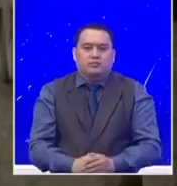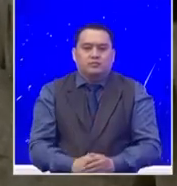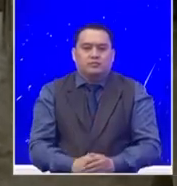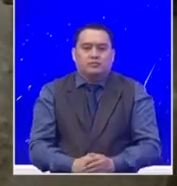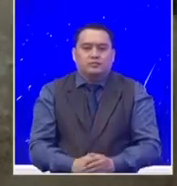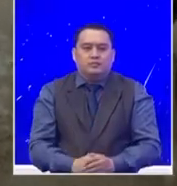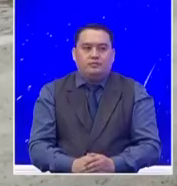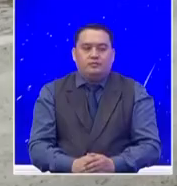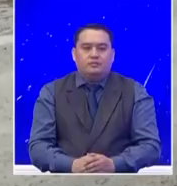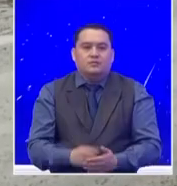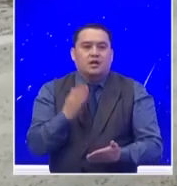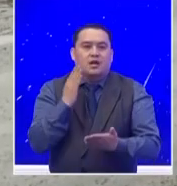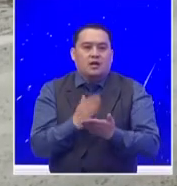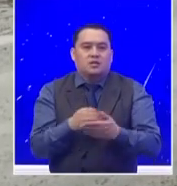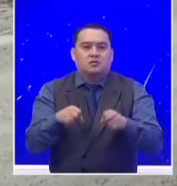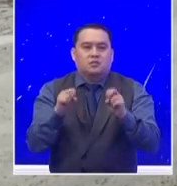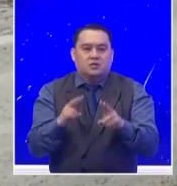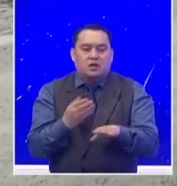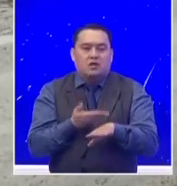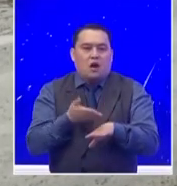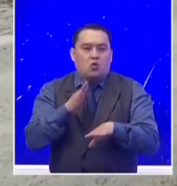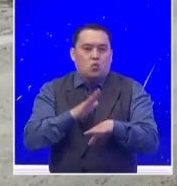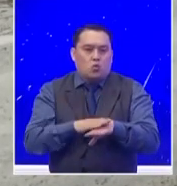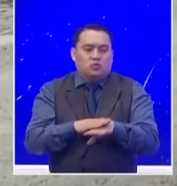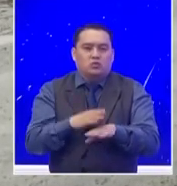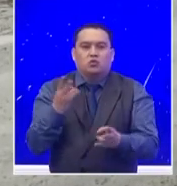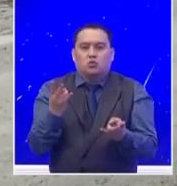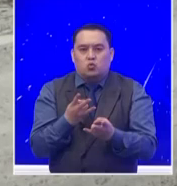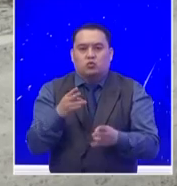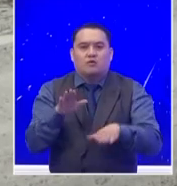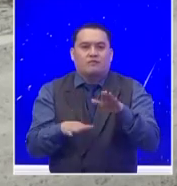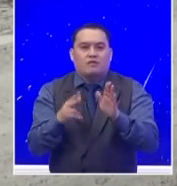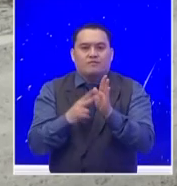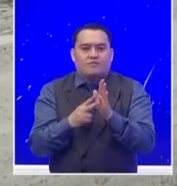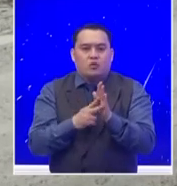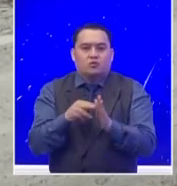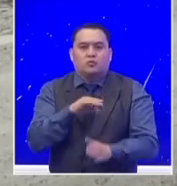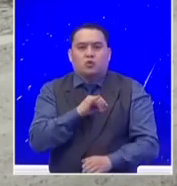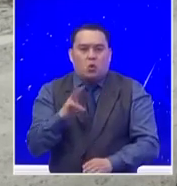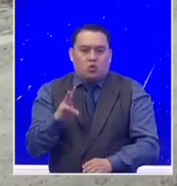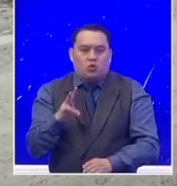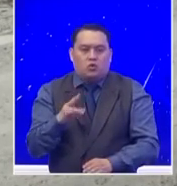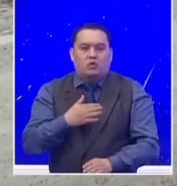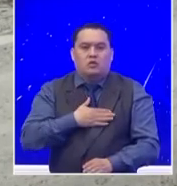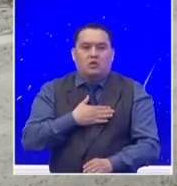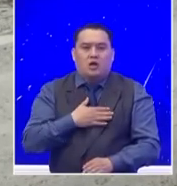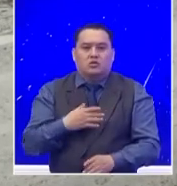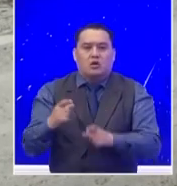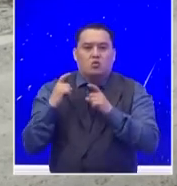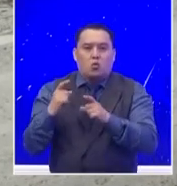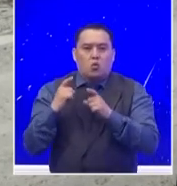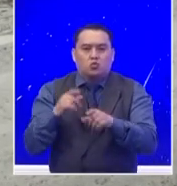Есть определенно рассчитанная нагрузка на дорогу – 8 тонн на ось. Но наши большегрузные